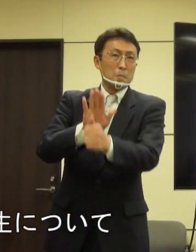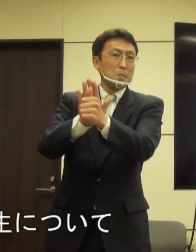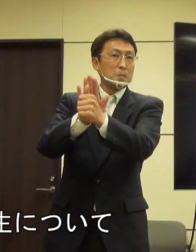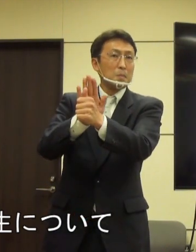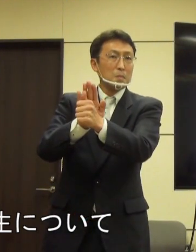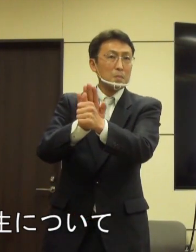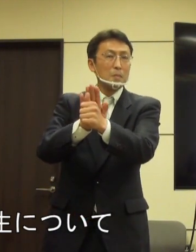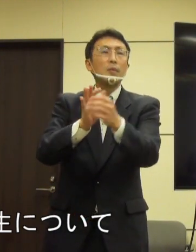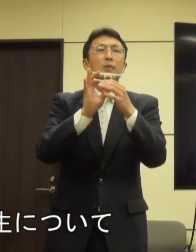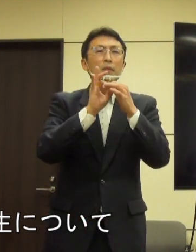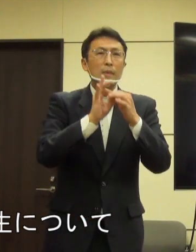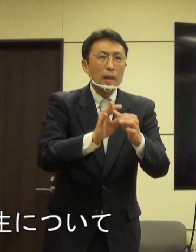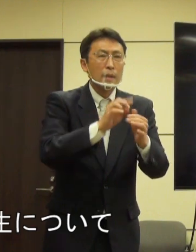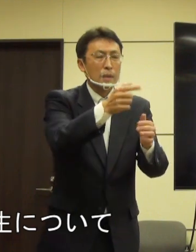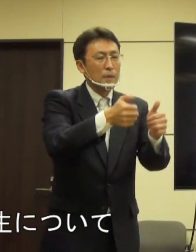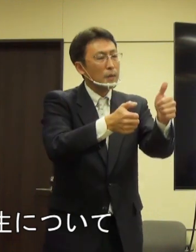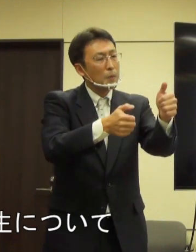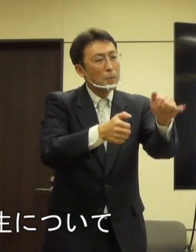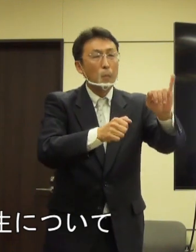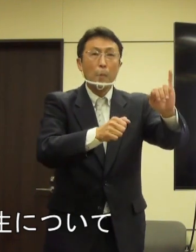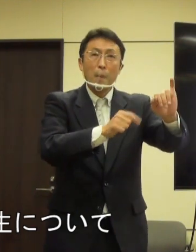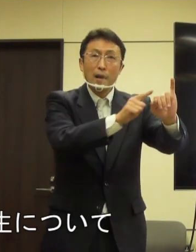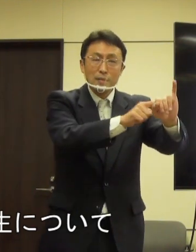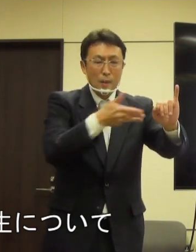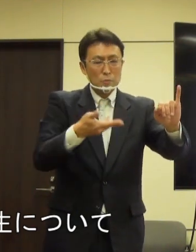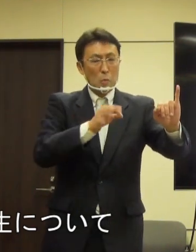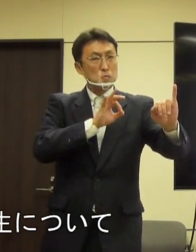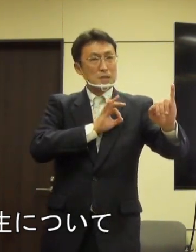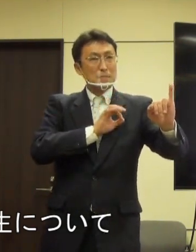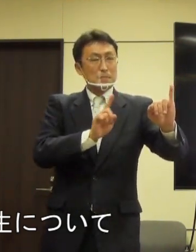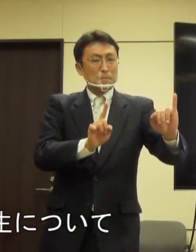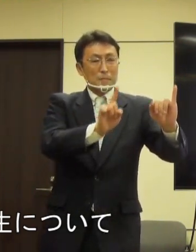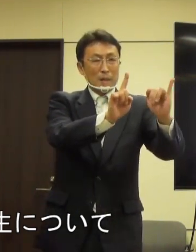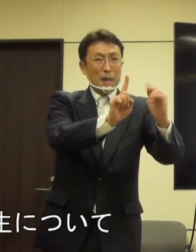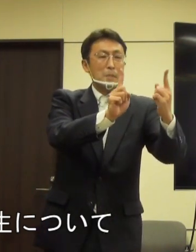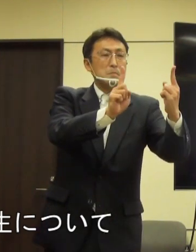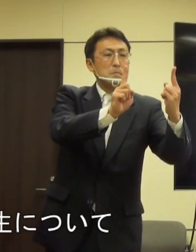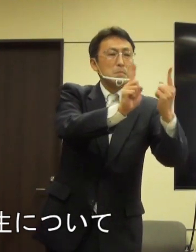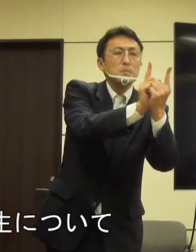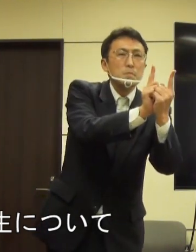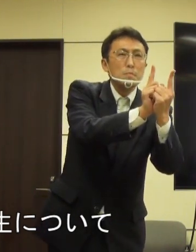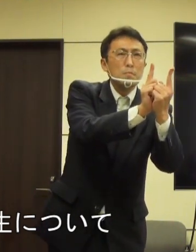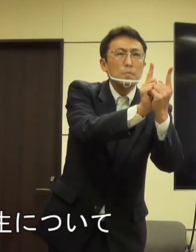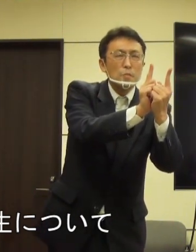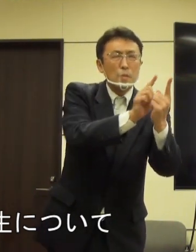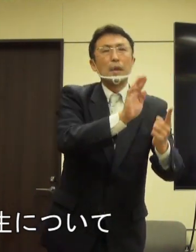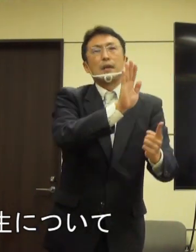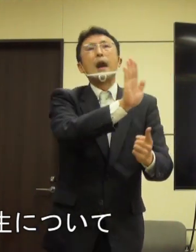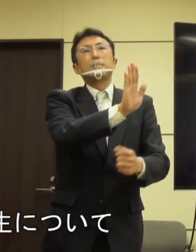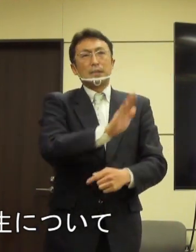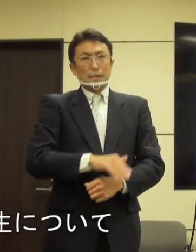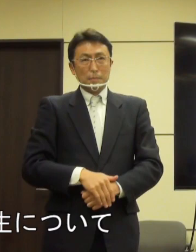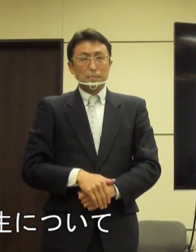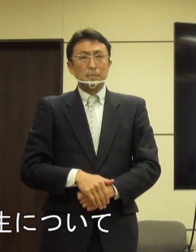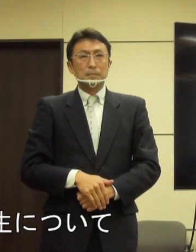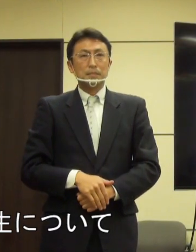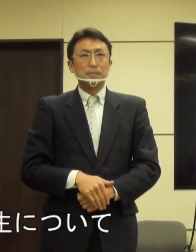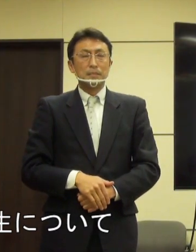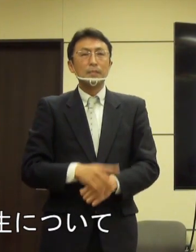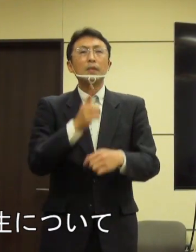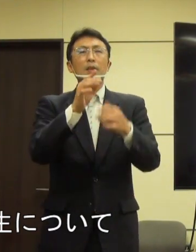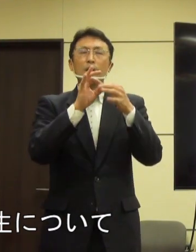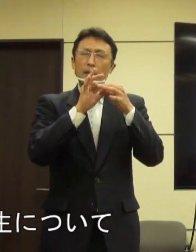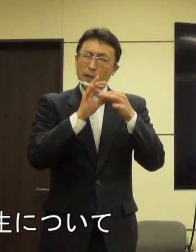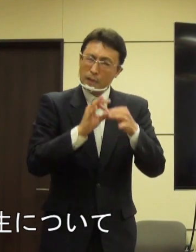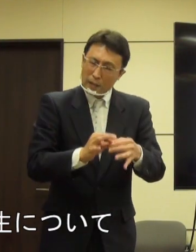密着度合いが高いのでまああの職員と a利用者さんのまた関西も生じ